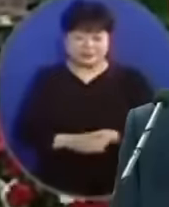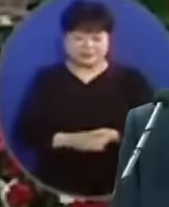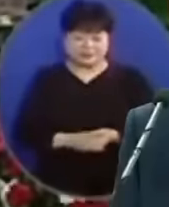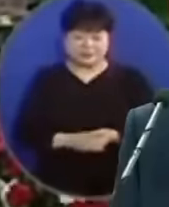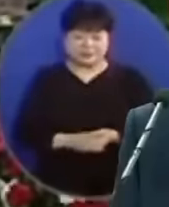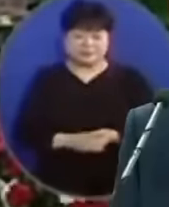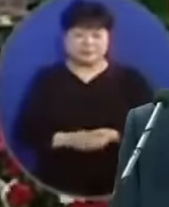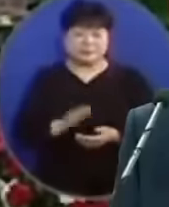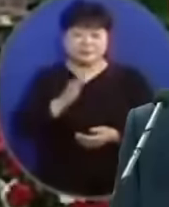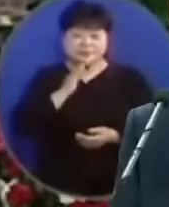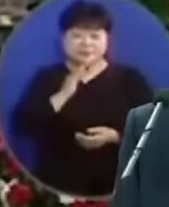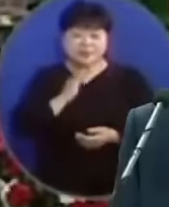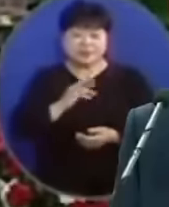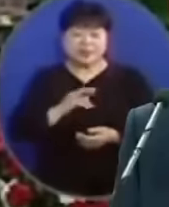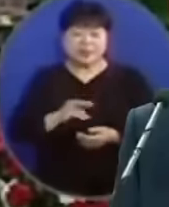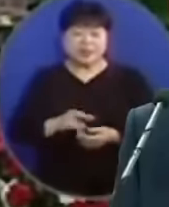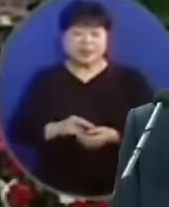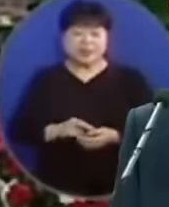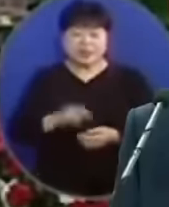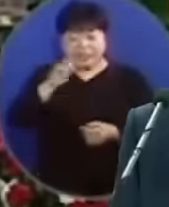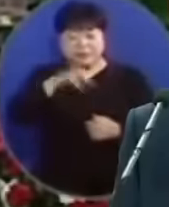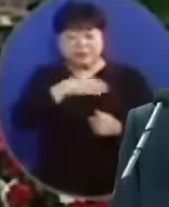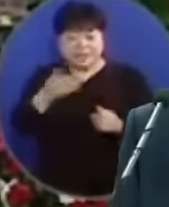교회인 리버사이드 교회를 비롯해서